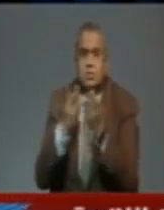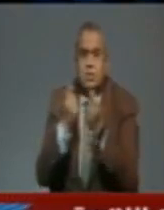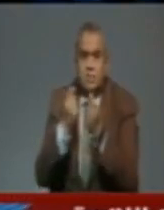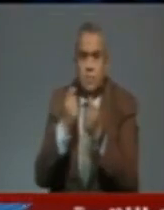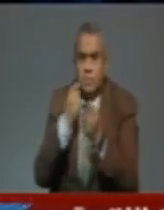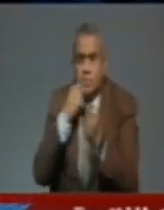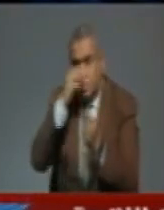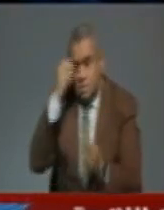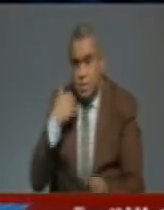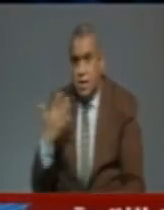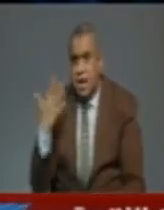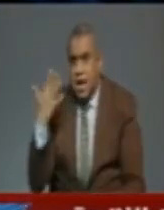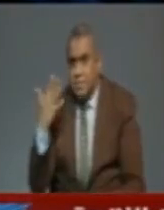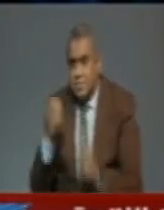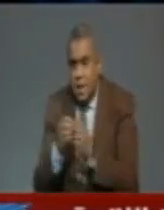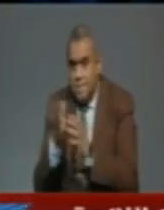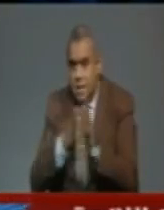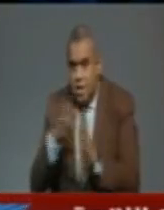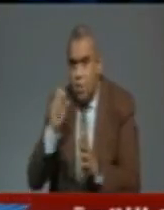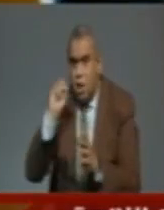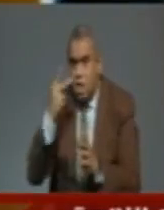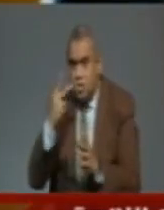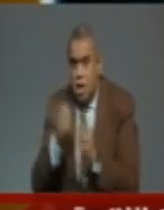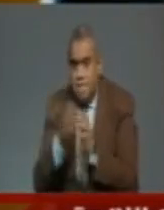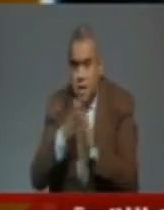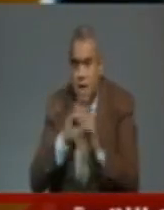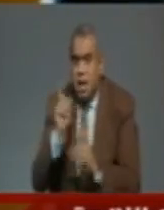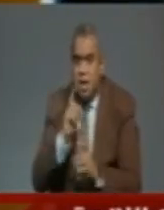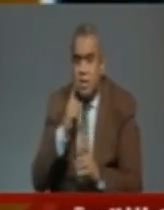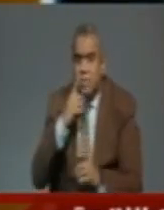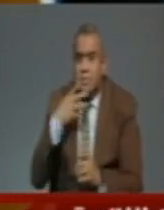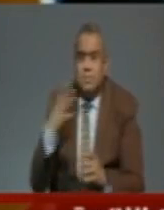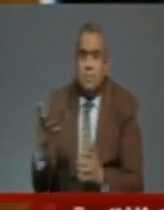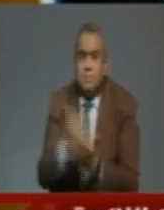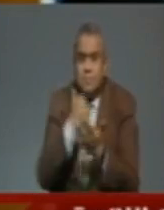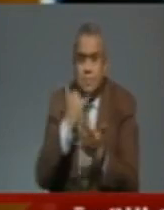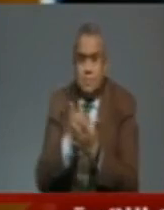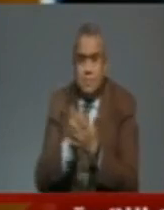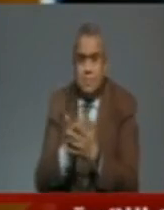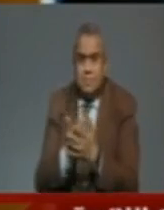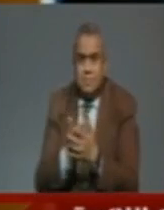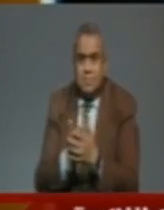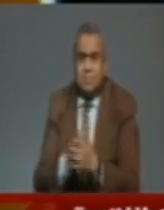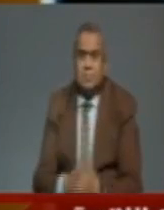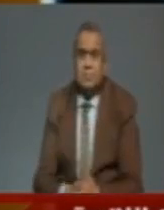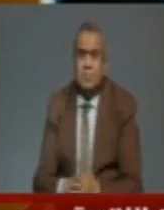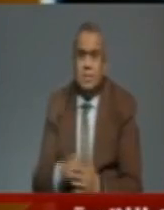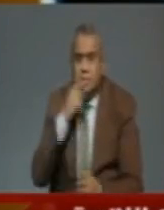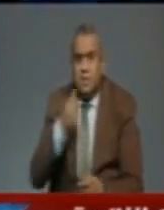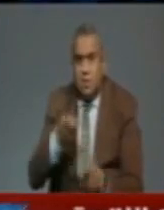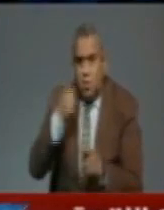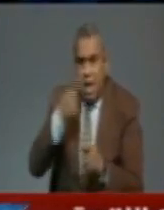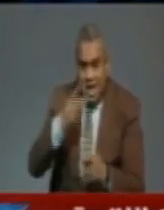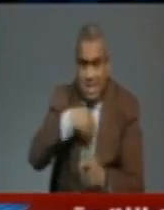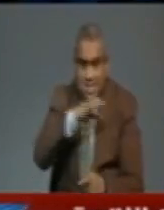مش ال 12 انا جبتهم؟ ايوه فندم، انا جبتهم بالطريقه ديت. ده انا جبتهم بطرق اخرى كمان. واحد، المسار